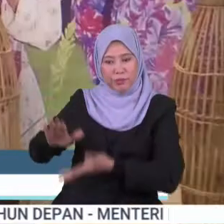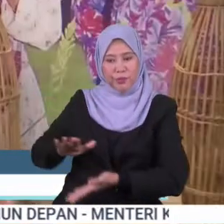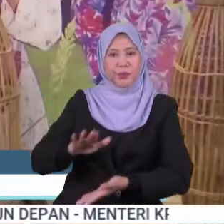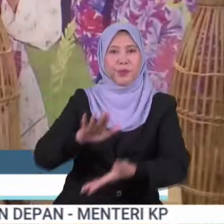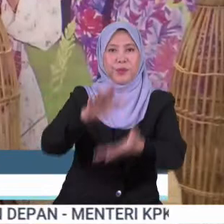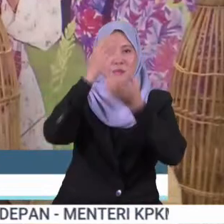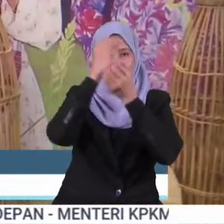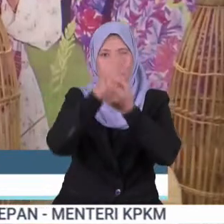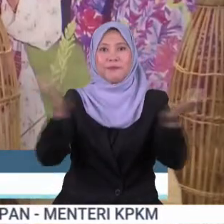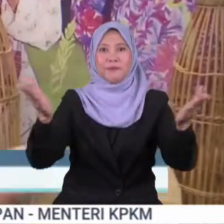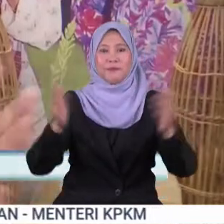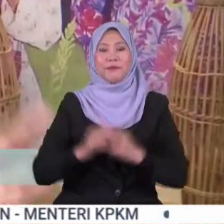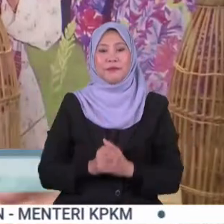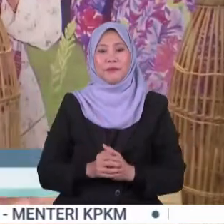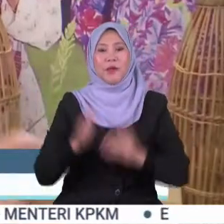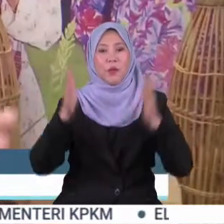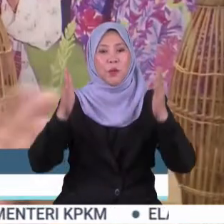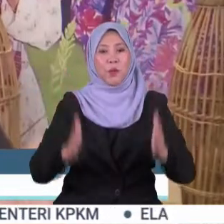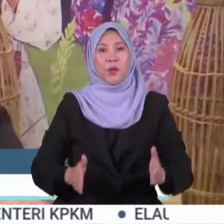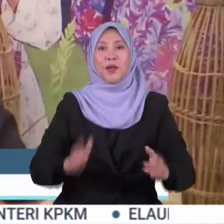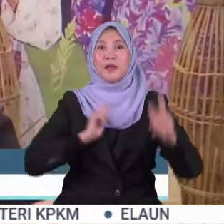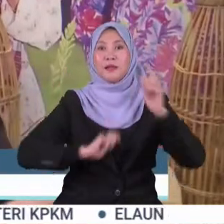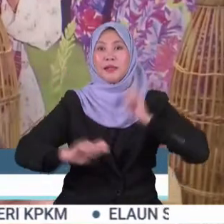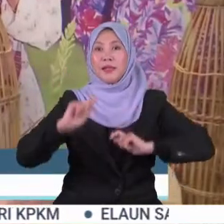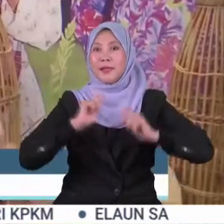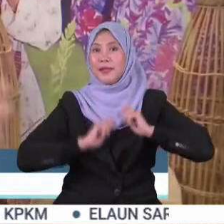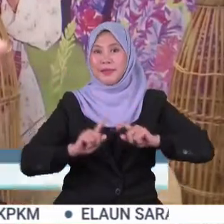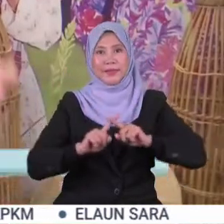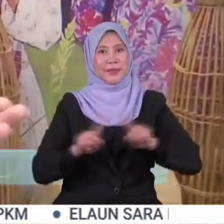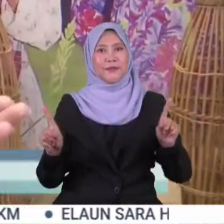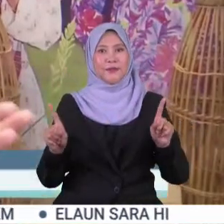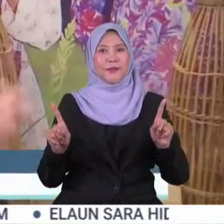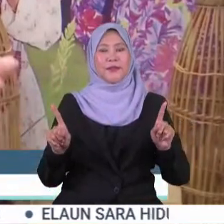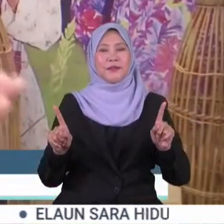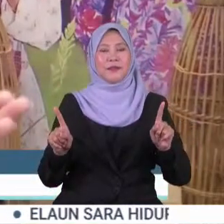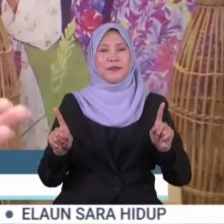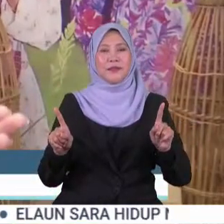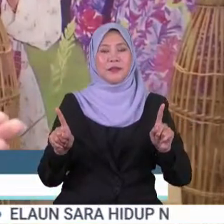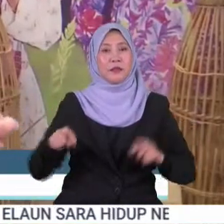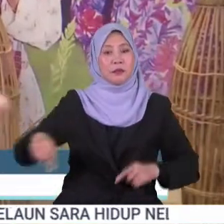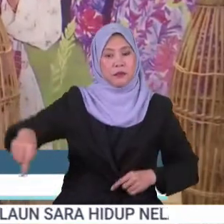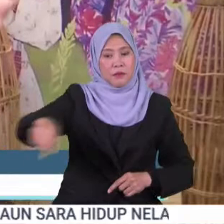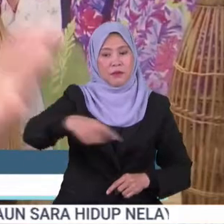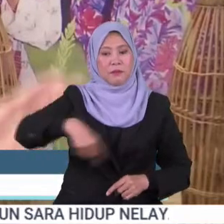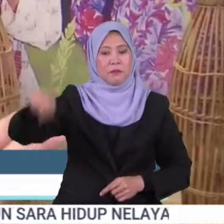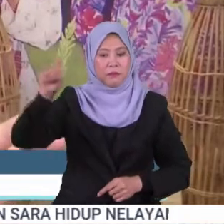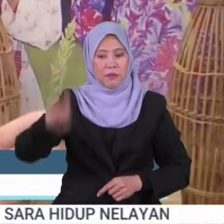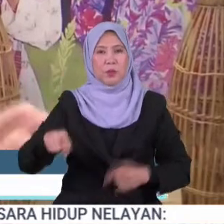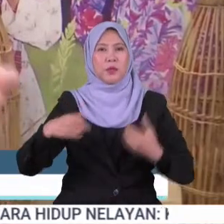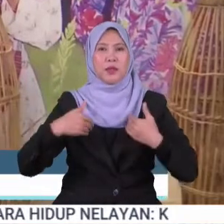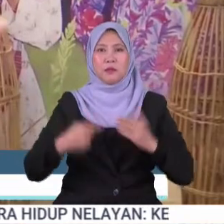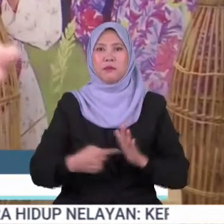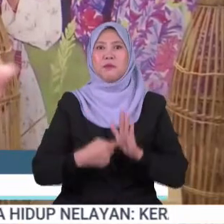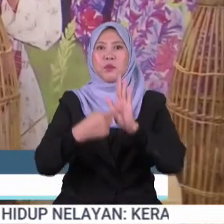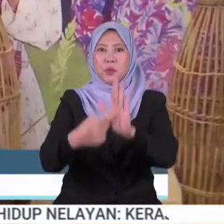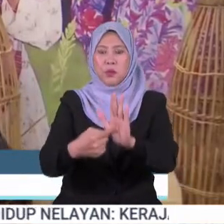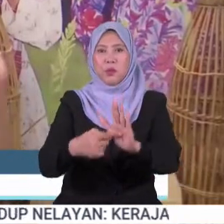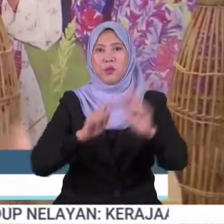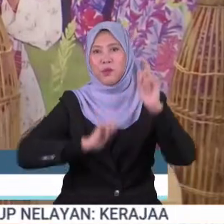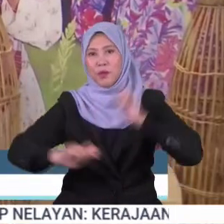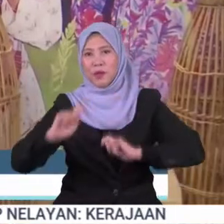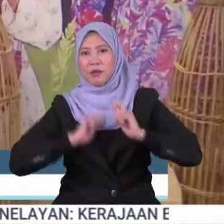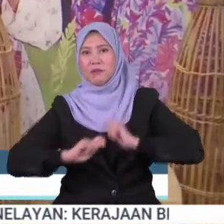berkesan lagi. Orang teater ni lain, orang seni dan lain-lain bidang lah. Maksud saya di sini adalah mereka memerlukan satu pementasan. Pementasan itu